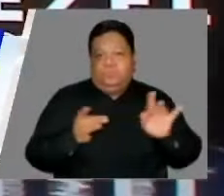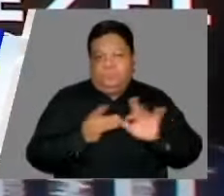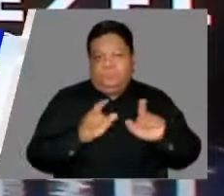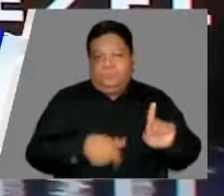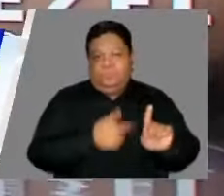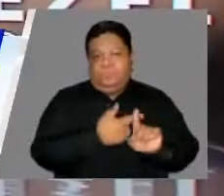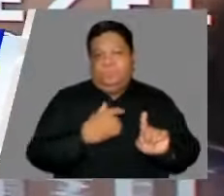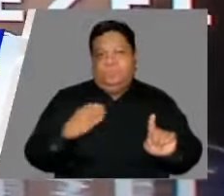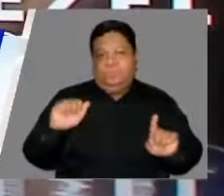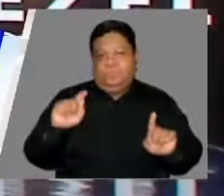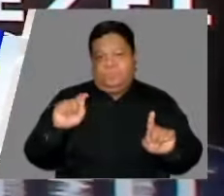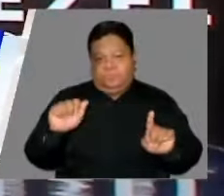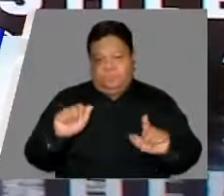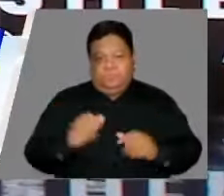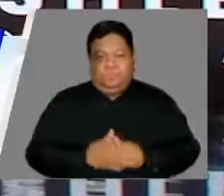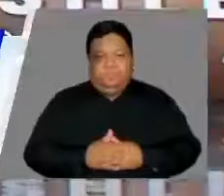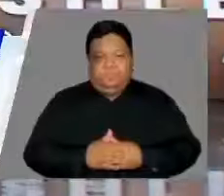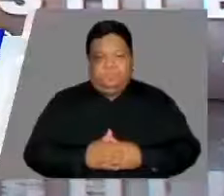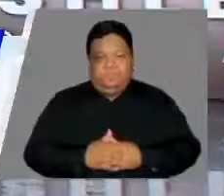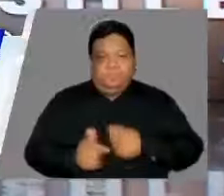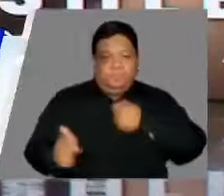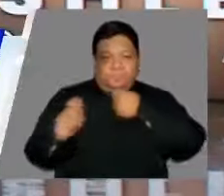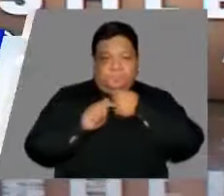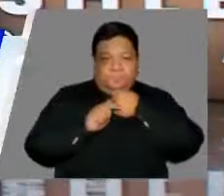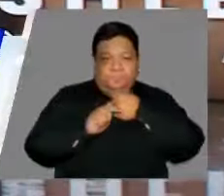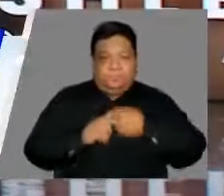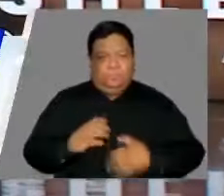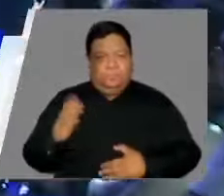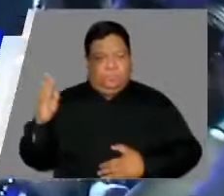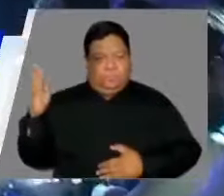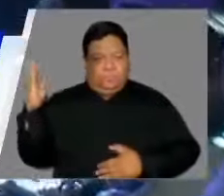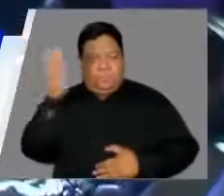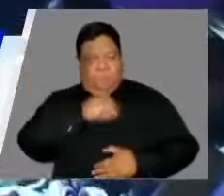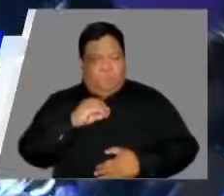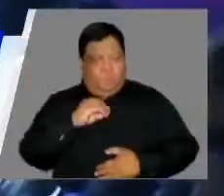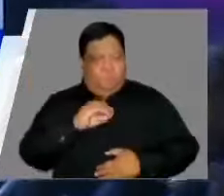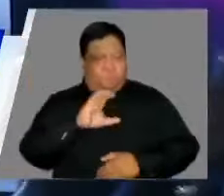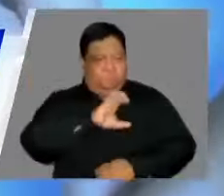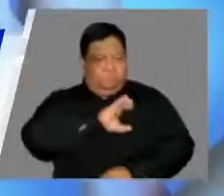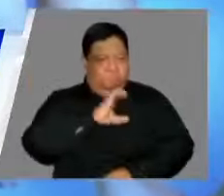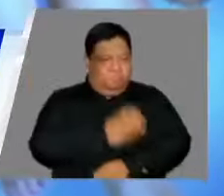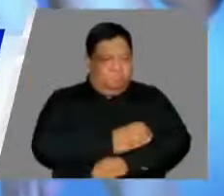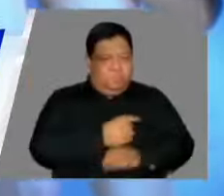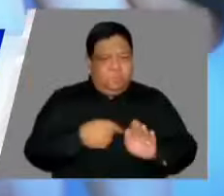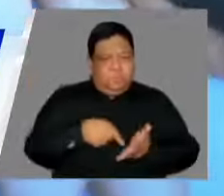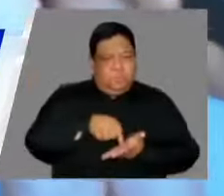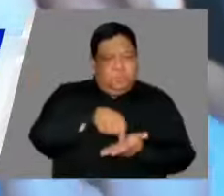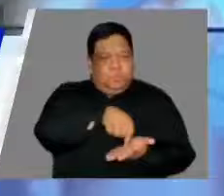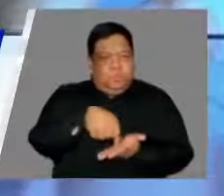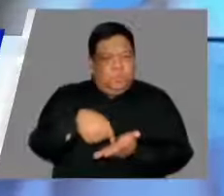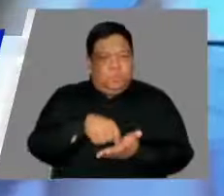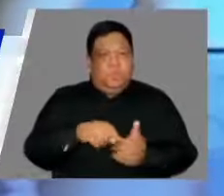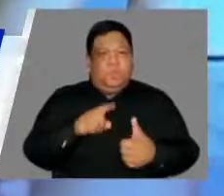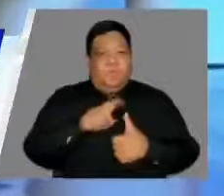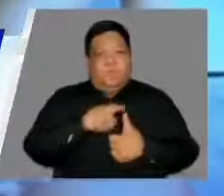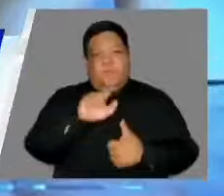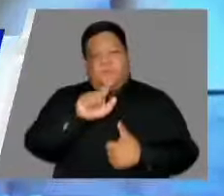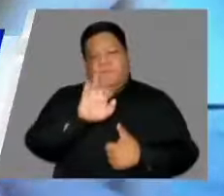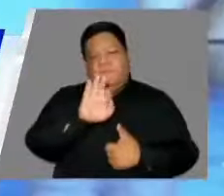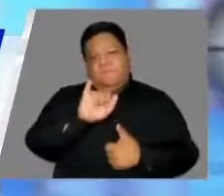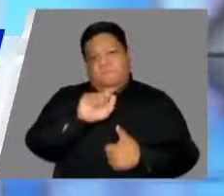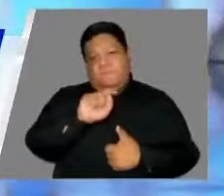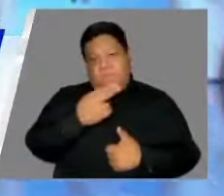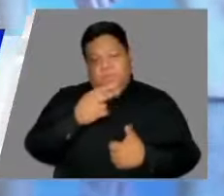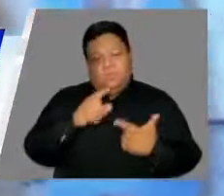Beautiful and confident na rumampa on stage ang tinaguriang Sparkle 10. Sina Faith Da Silva, Ashley Ortega, El